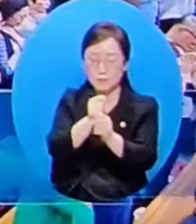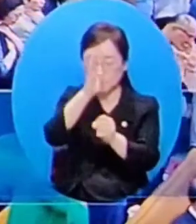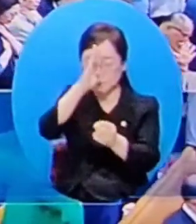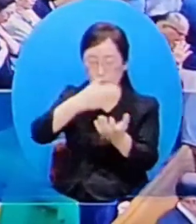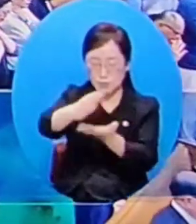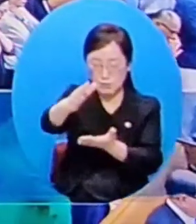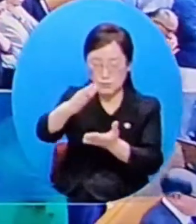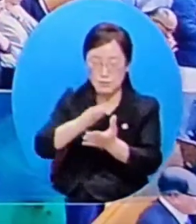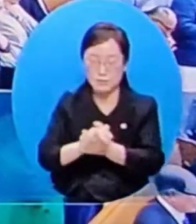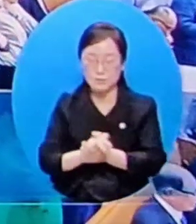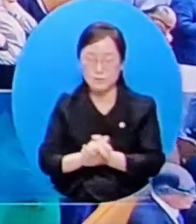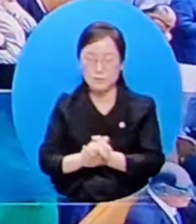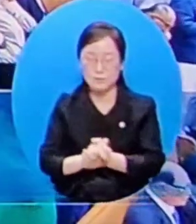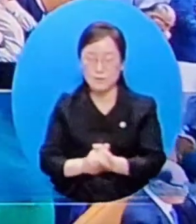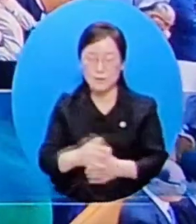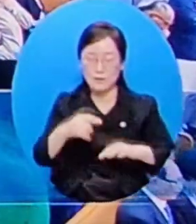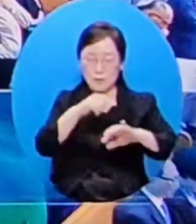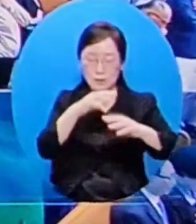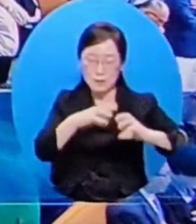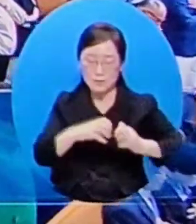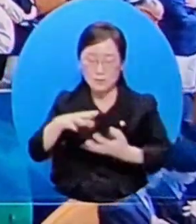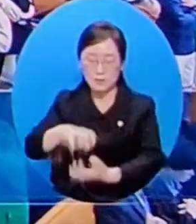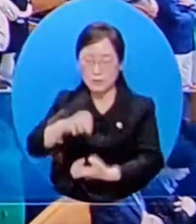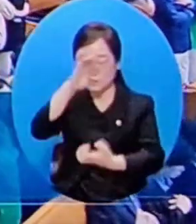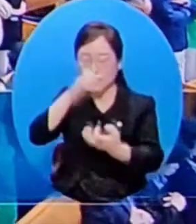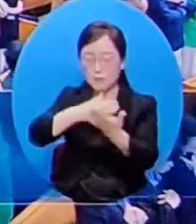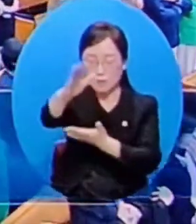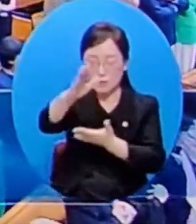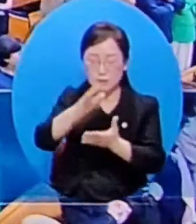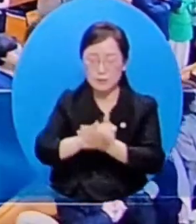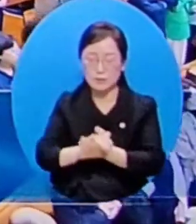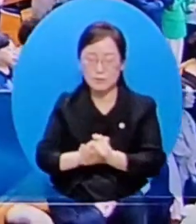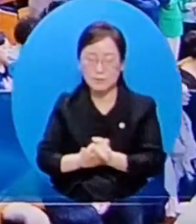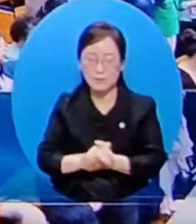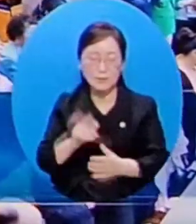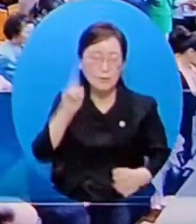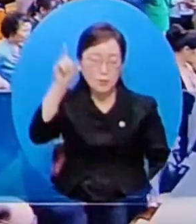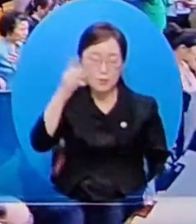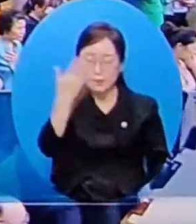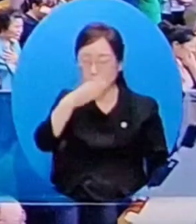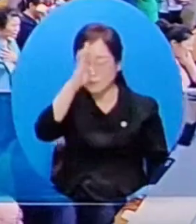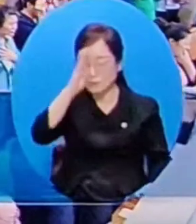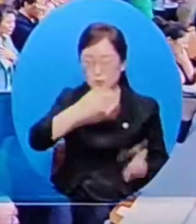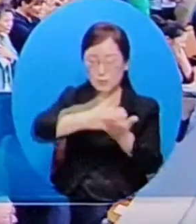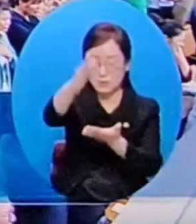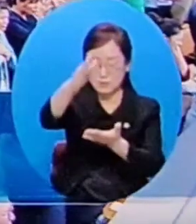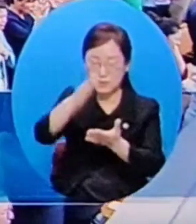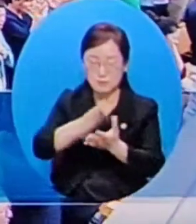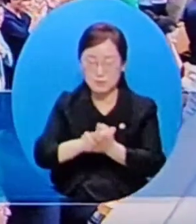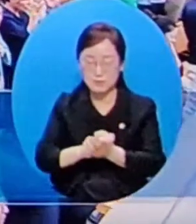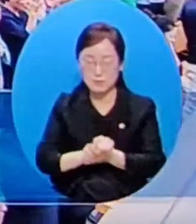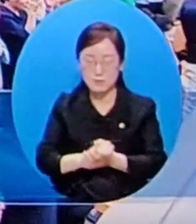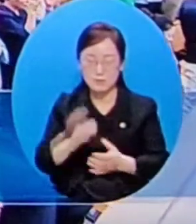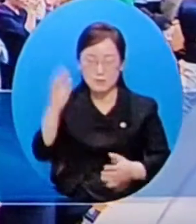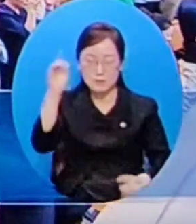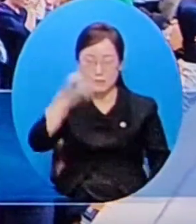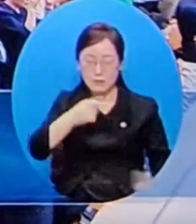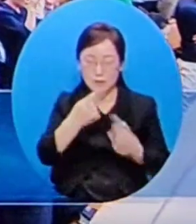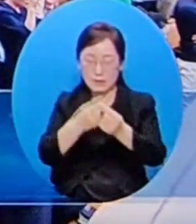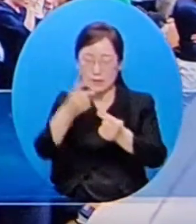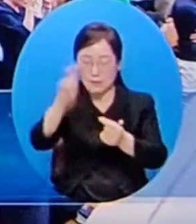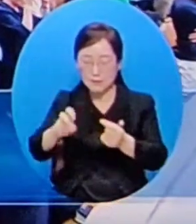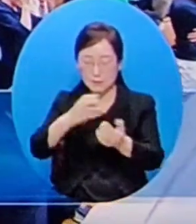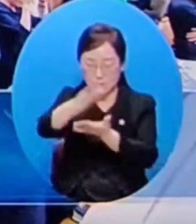물러갈지어다. 심장병, 위장병은 떠나갈지어다. 고혈압, 당뇨가 물러갈지어다. 악성, 종양과